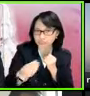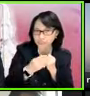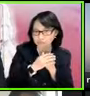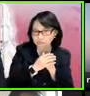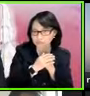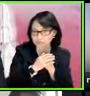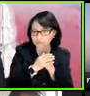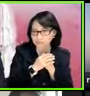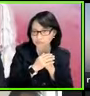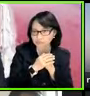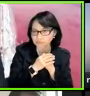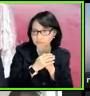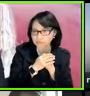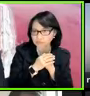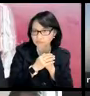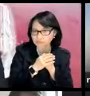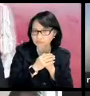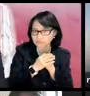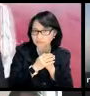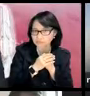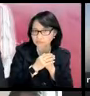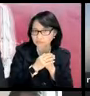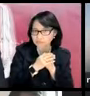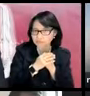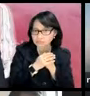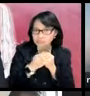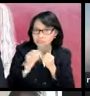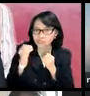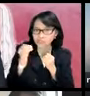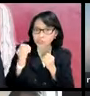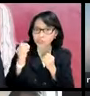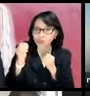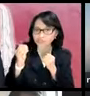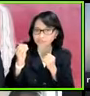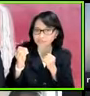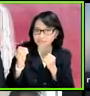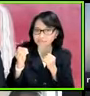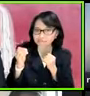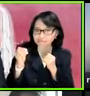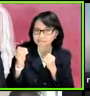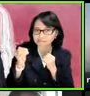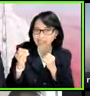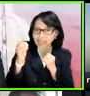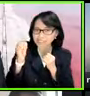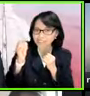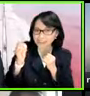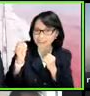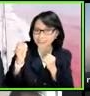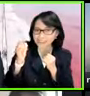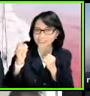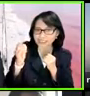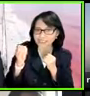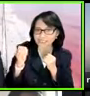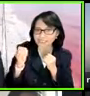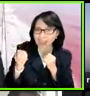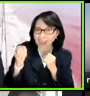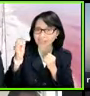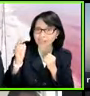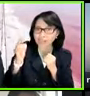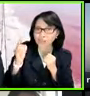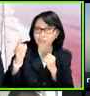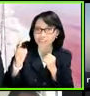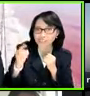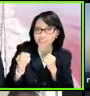Kristus Amin ton doktrin ajaran yang sehat